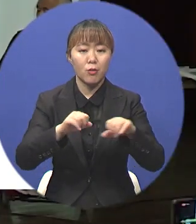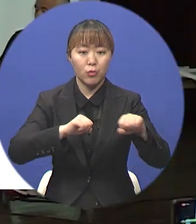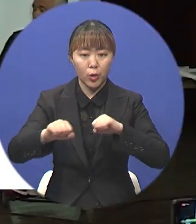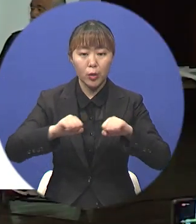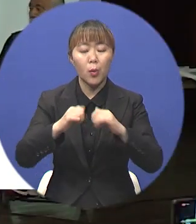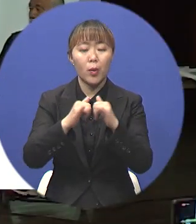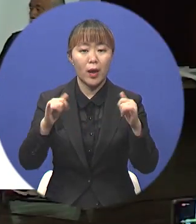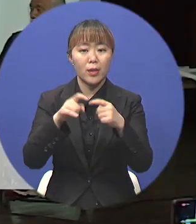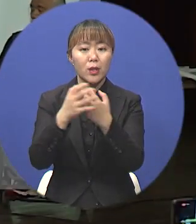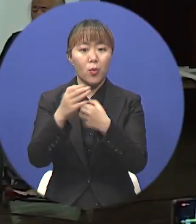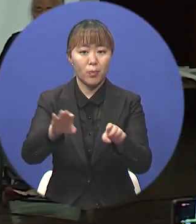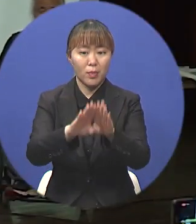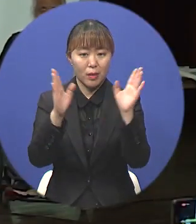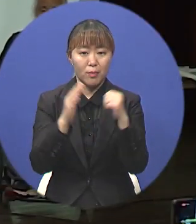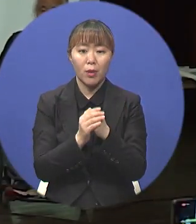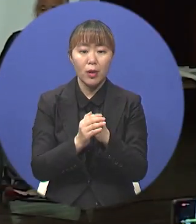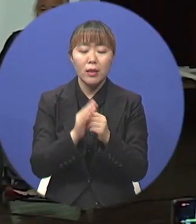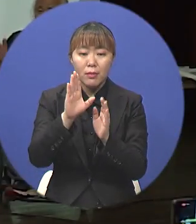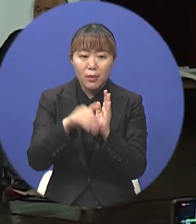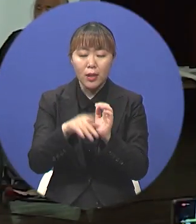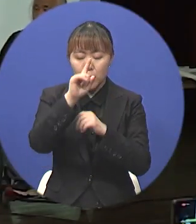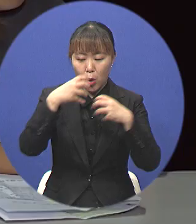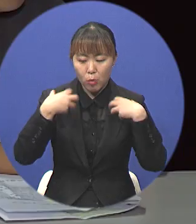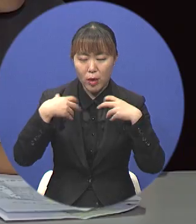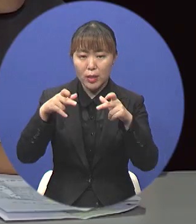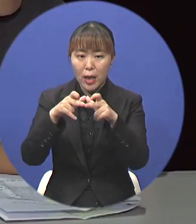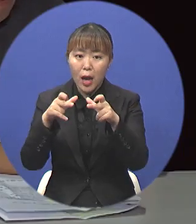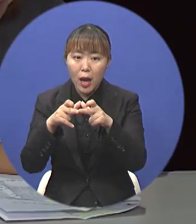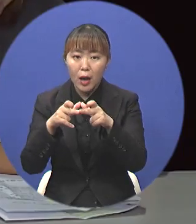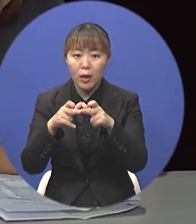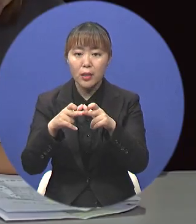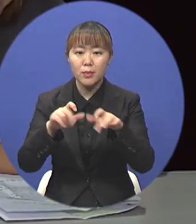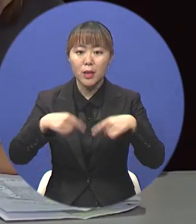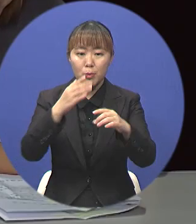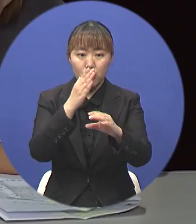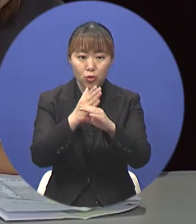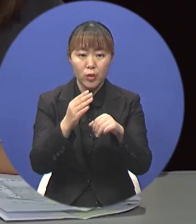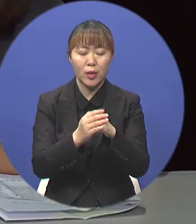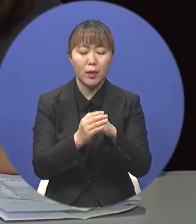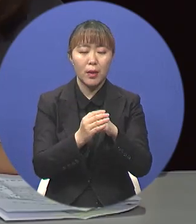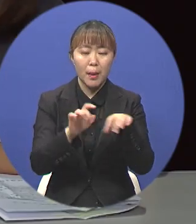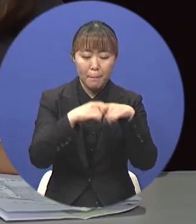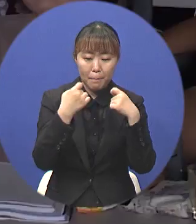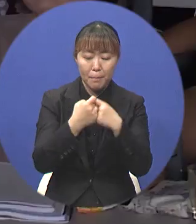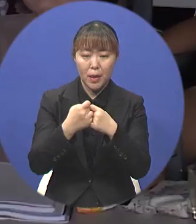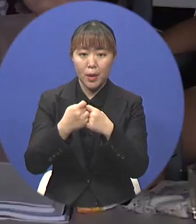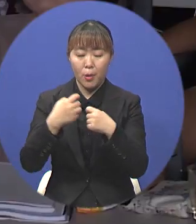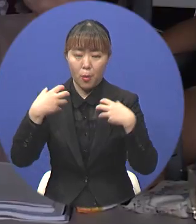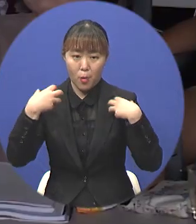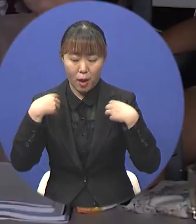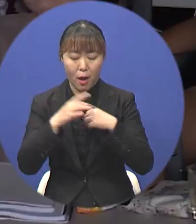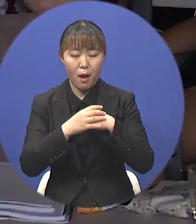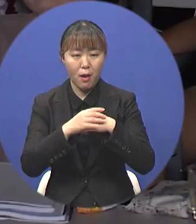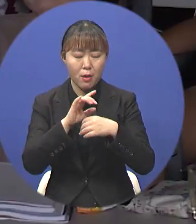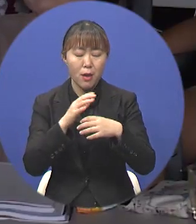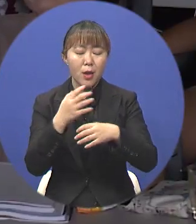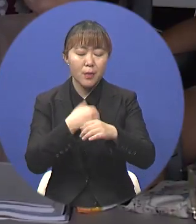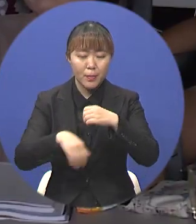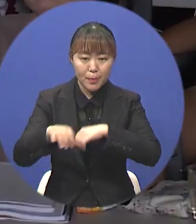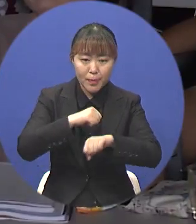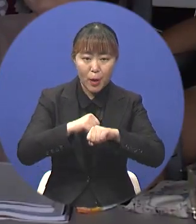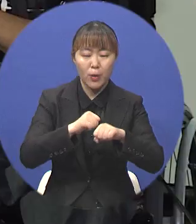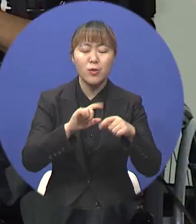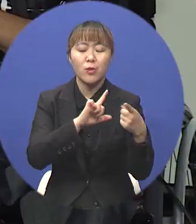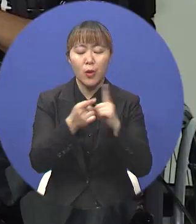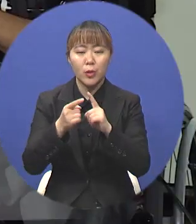열렸습니다. 활동가들은 정부와 장애계 등이 참여하고 있는 민관협의체 논의 과정에 대한 상황극을